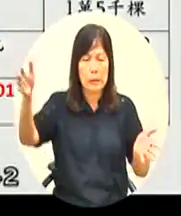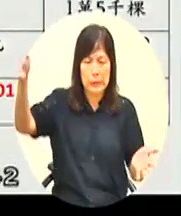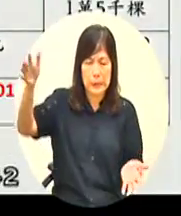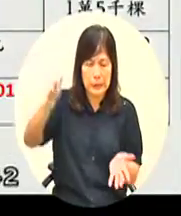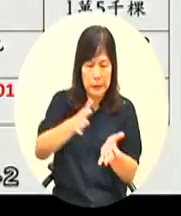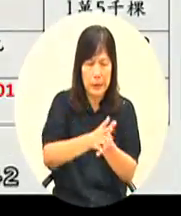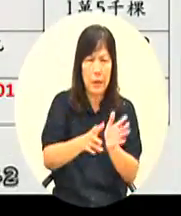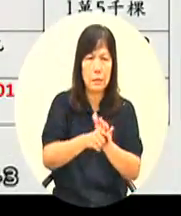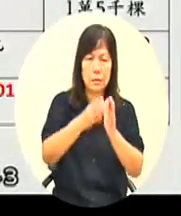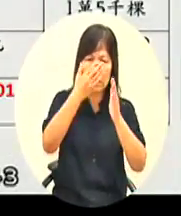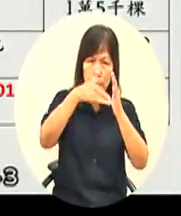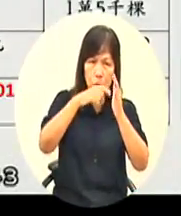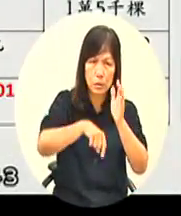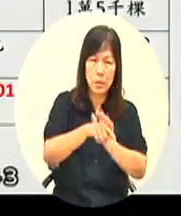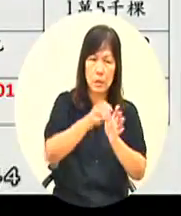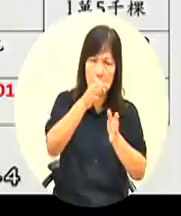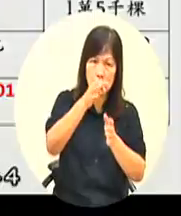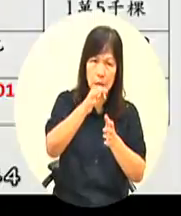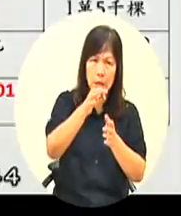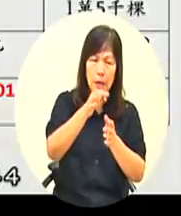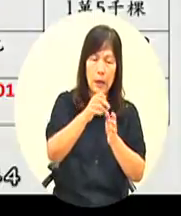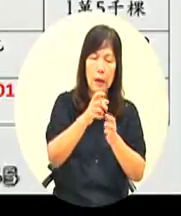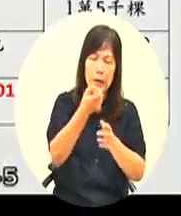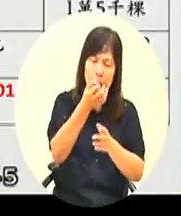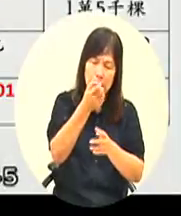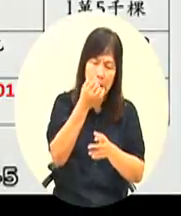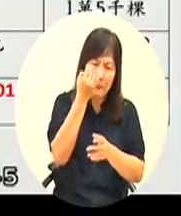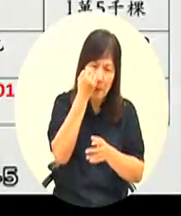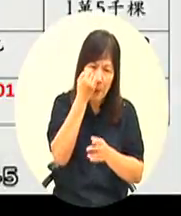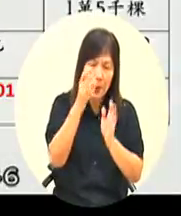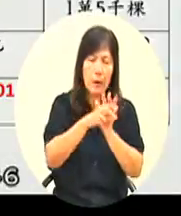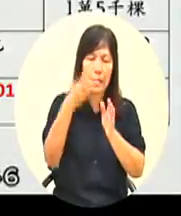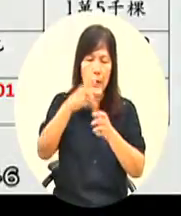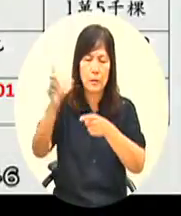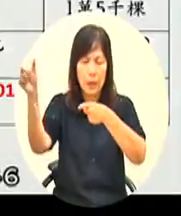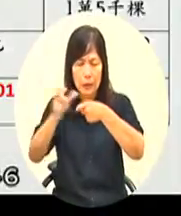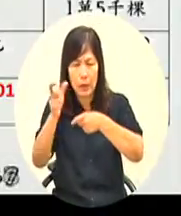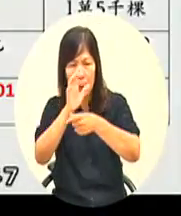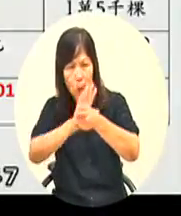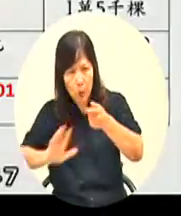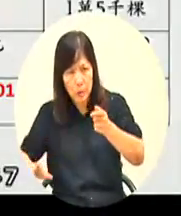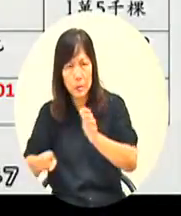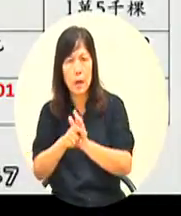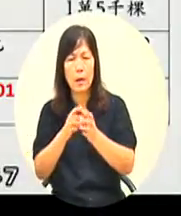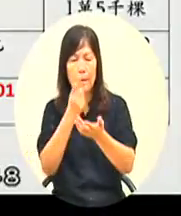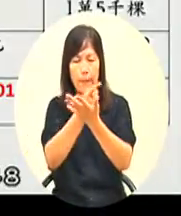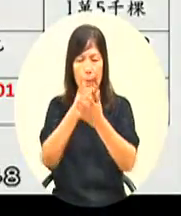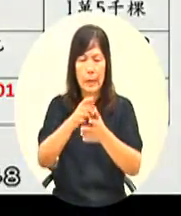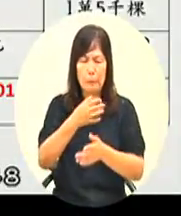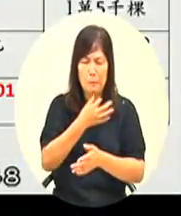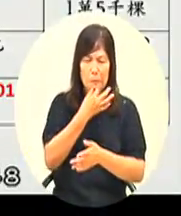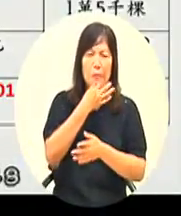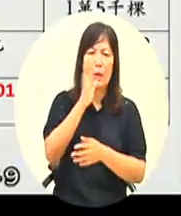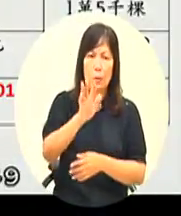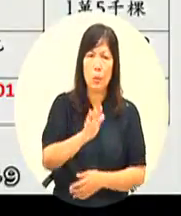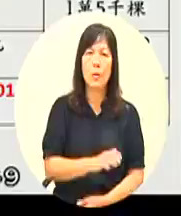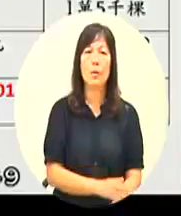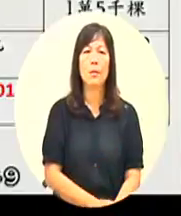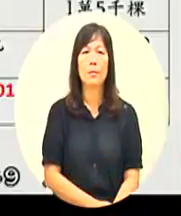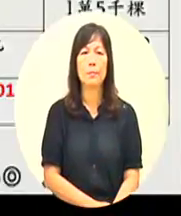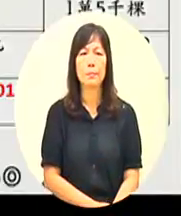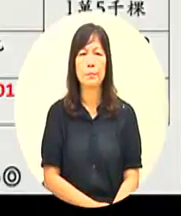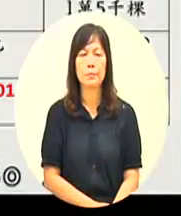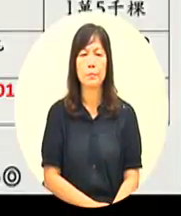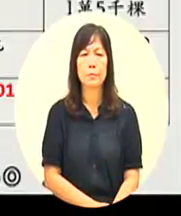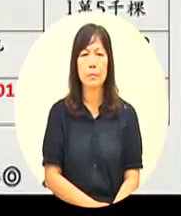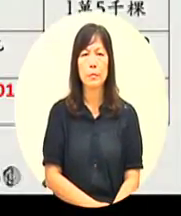这样子学校的经费就已经非常少了，又受到台风的影响哦，其实大家都非常担心哦。所以说我